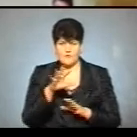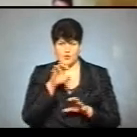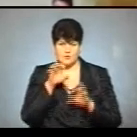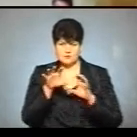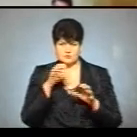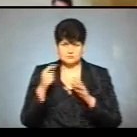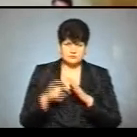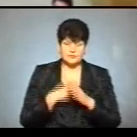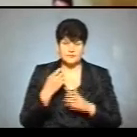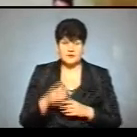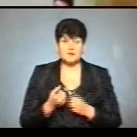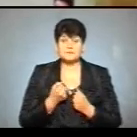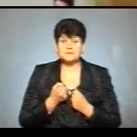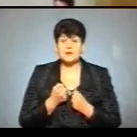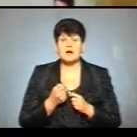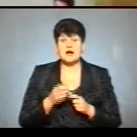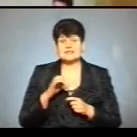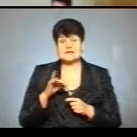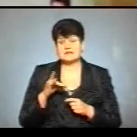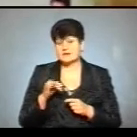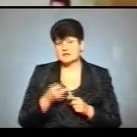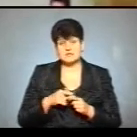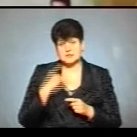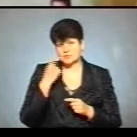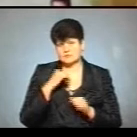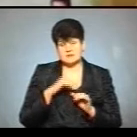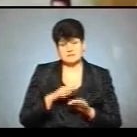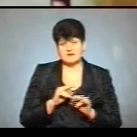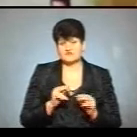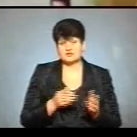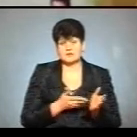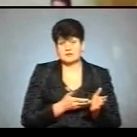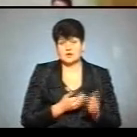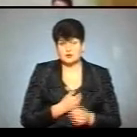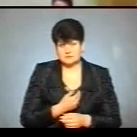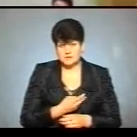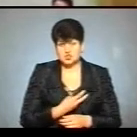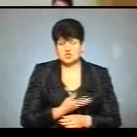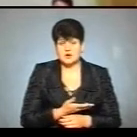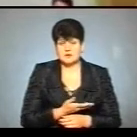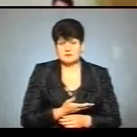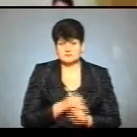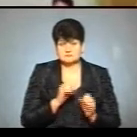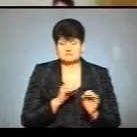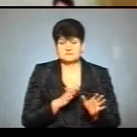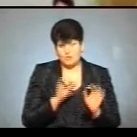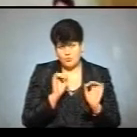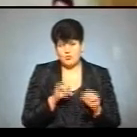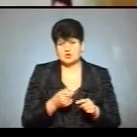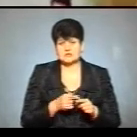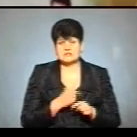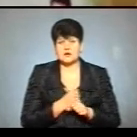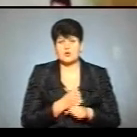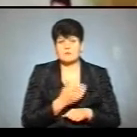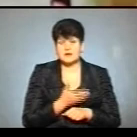дізнаємось. А сертифікація – це особиста справа вчителя. І якщо вчитель бажає її проходити, він може це